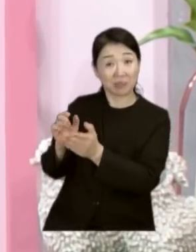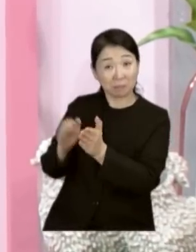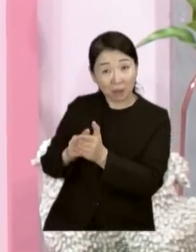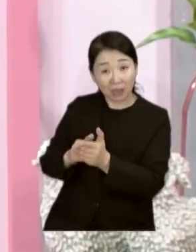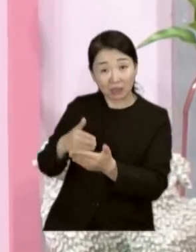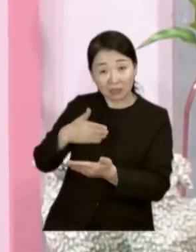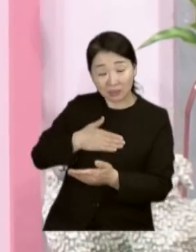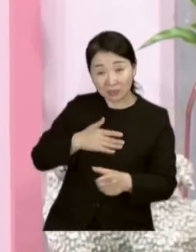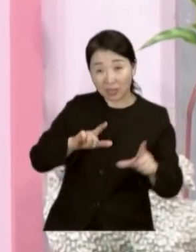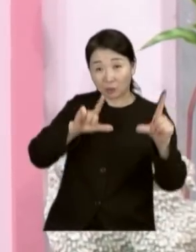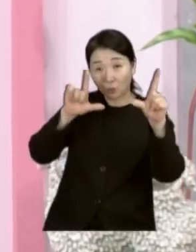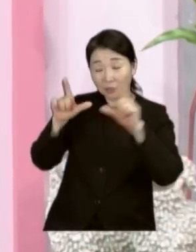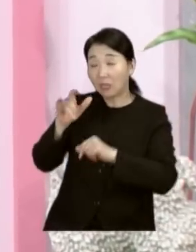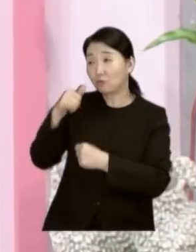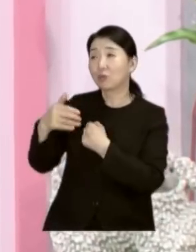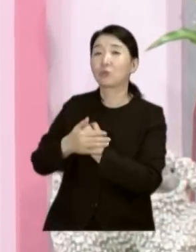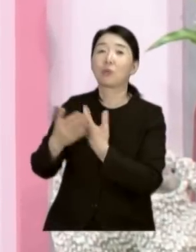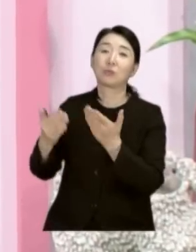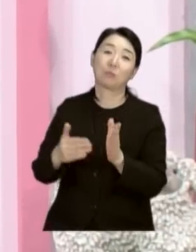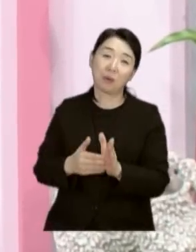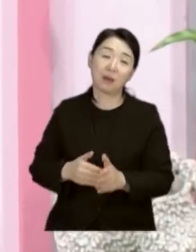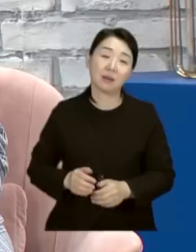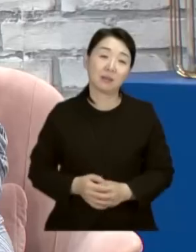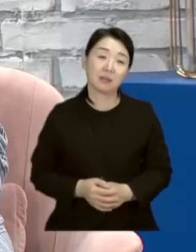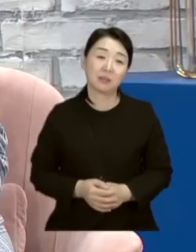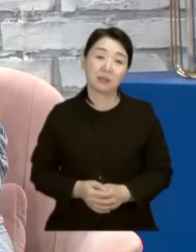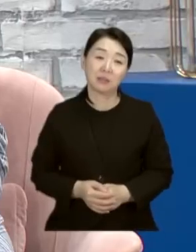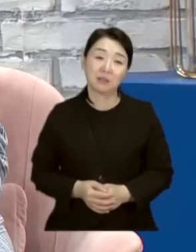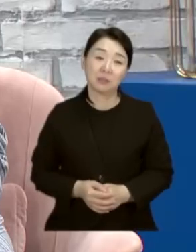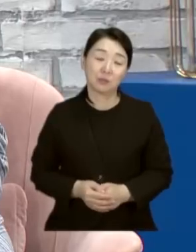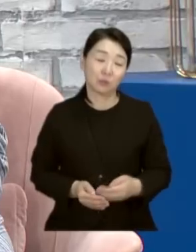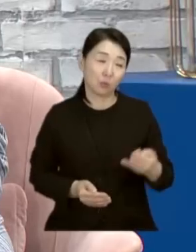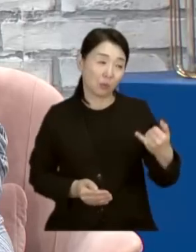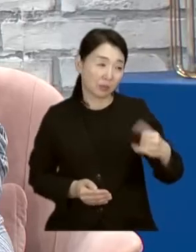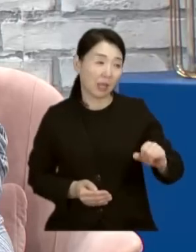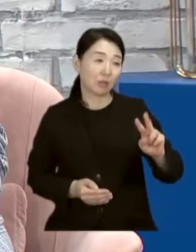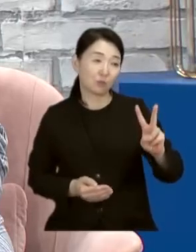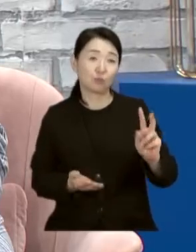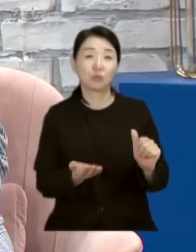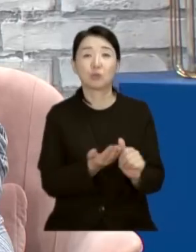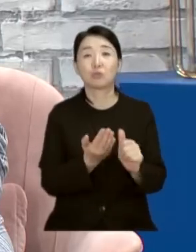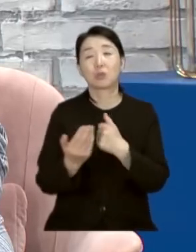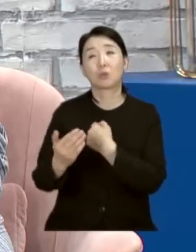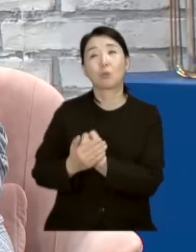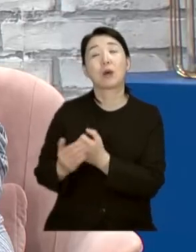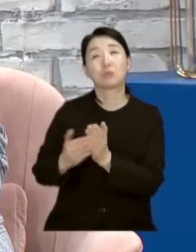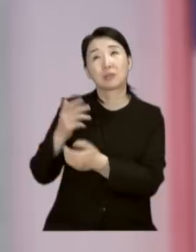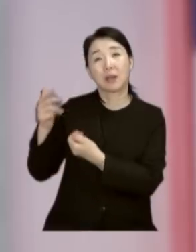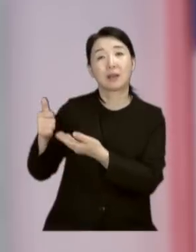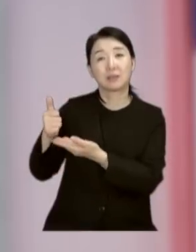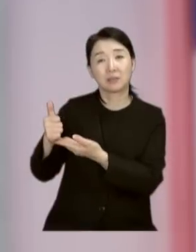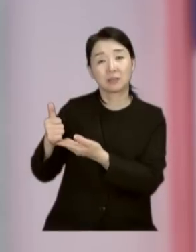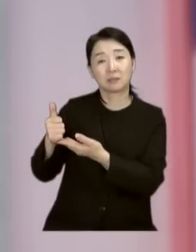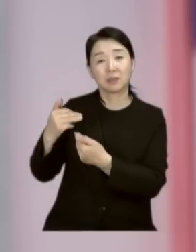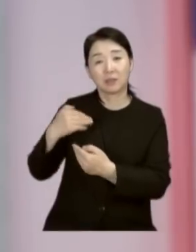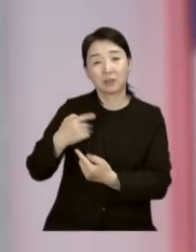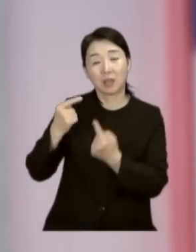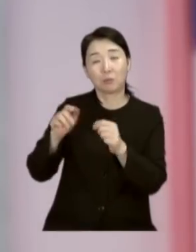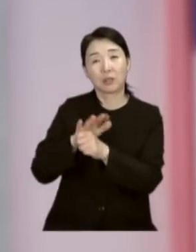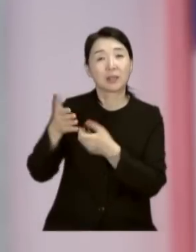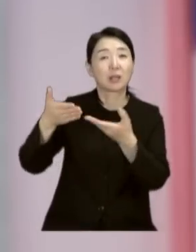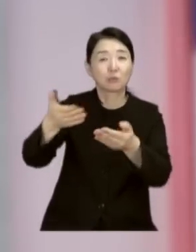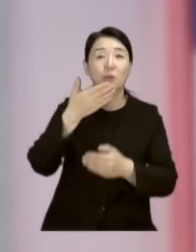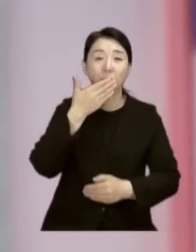사람도 살게 이렇게 도와주시고 서윤이 우경이 키우게끔 도와주시는데 저보다 더